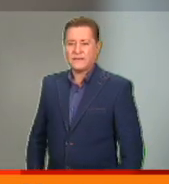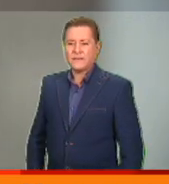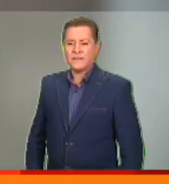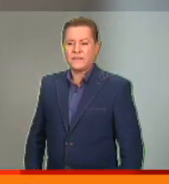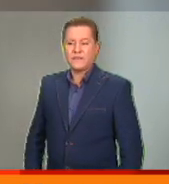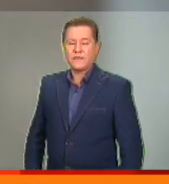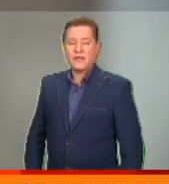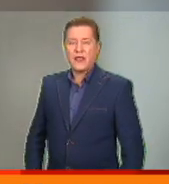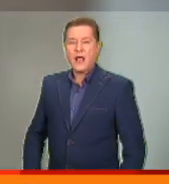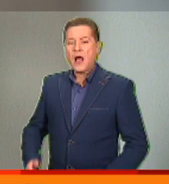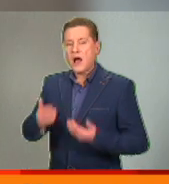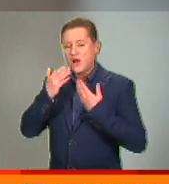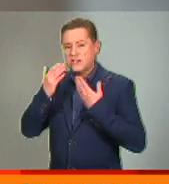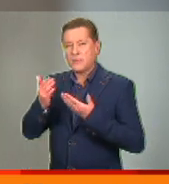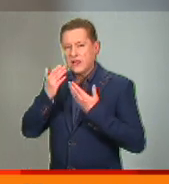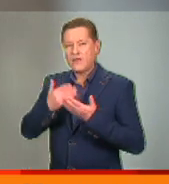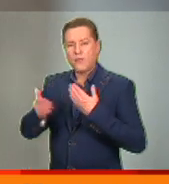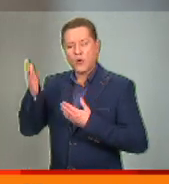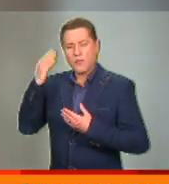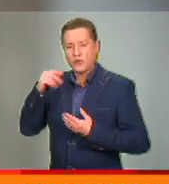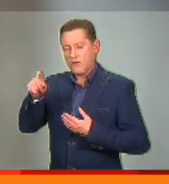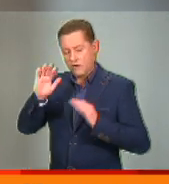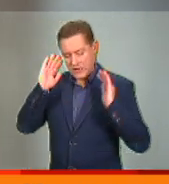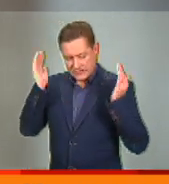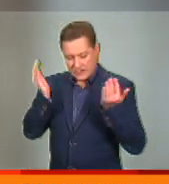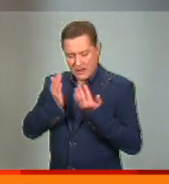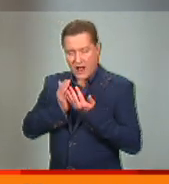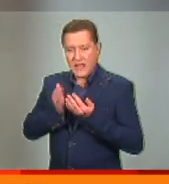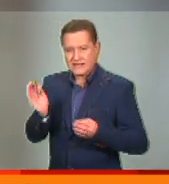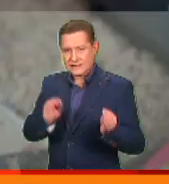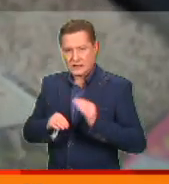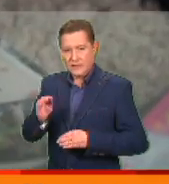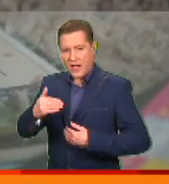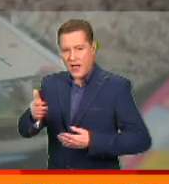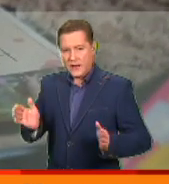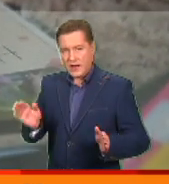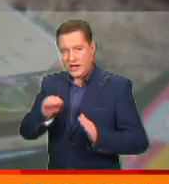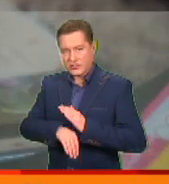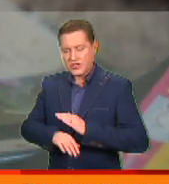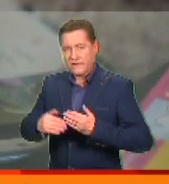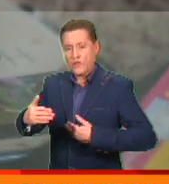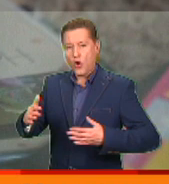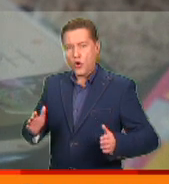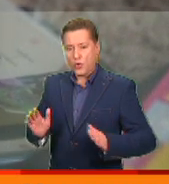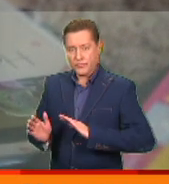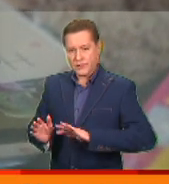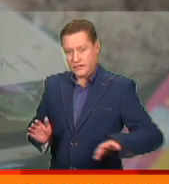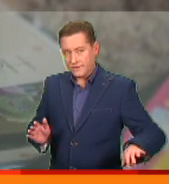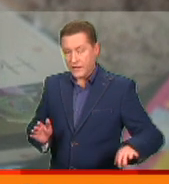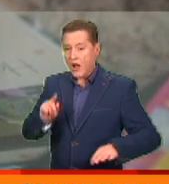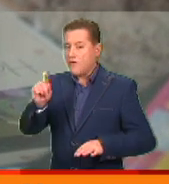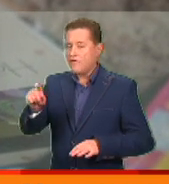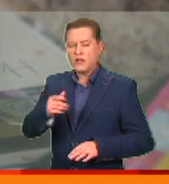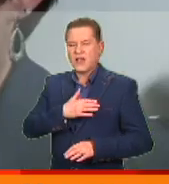Щойно намагаюся розпитати більше про минуле, вона замикається, складає речі назад до коробки. Вона не